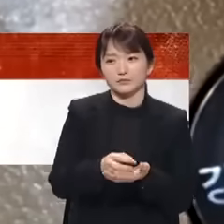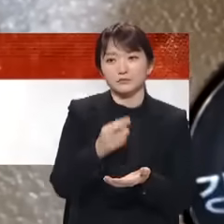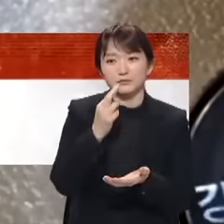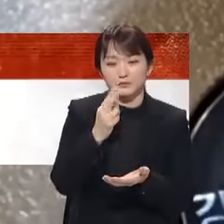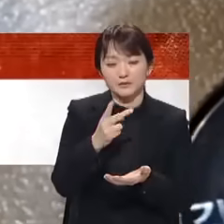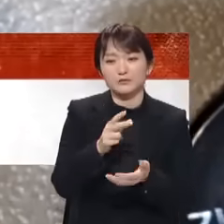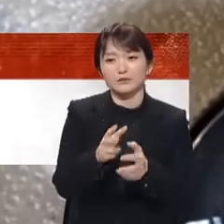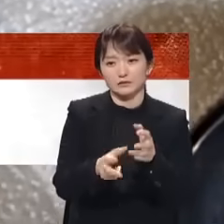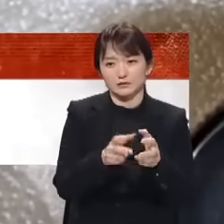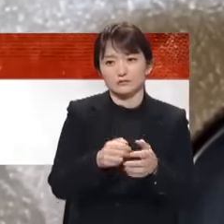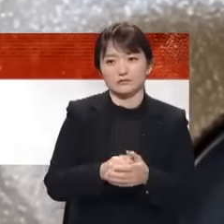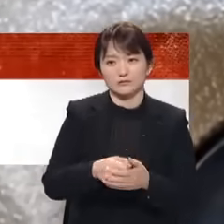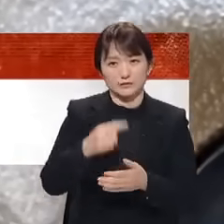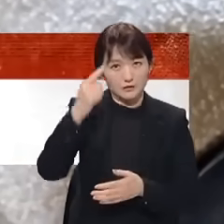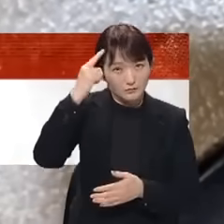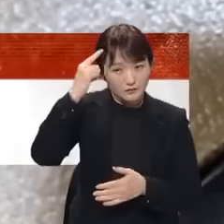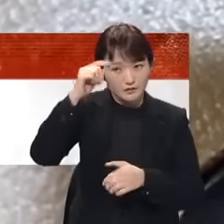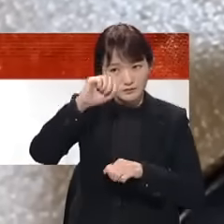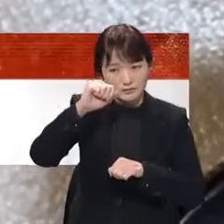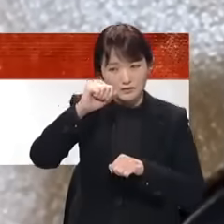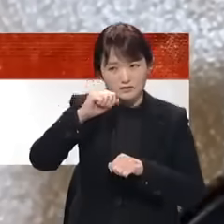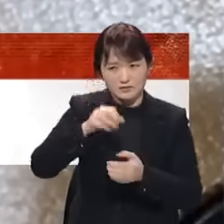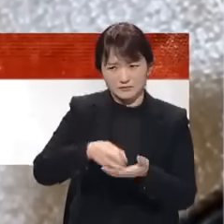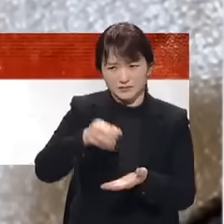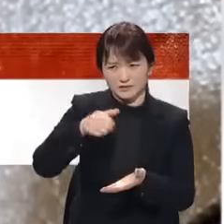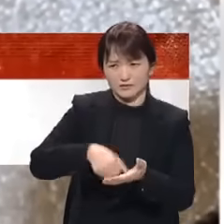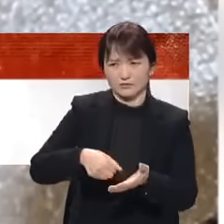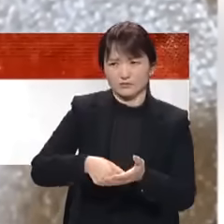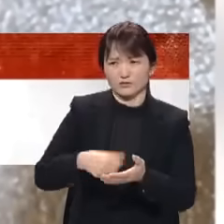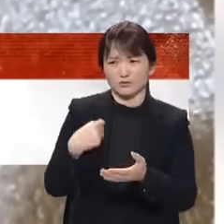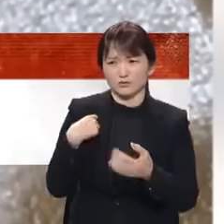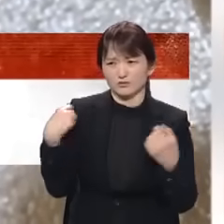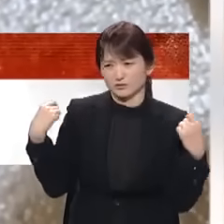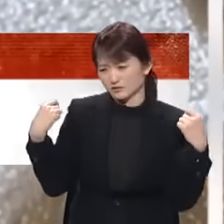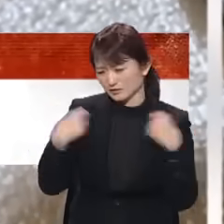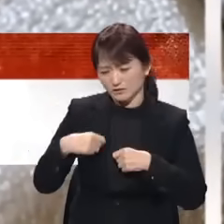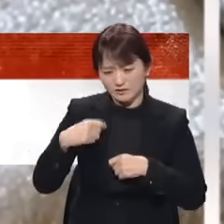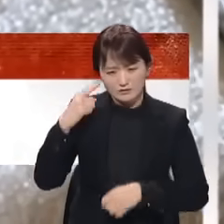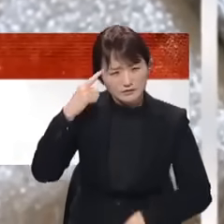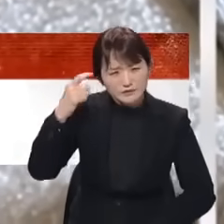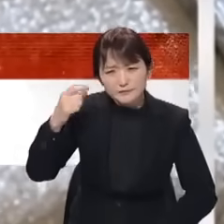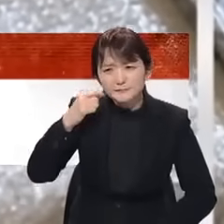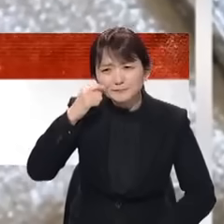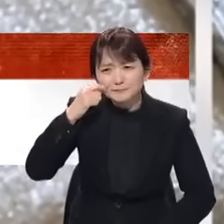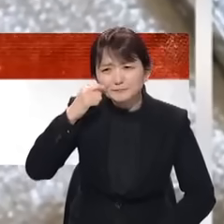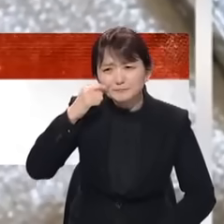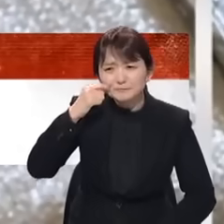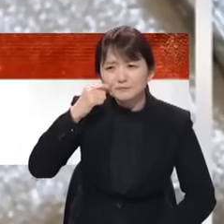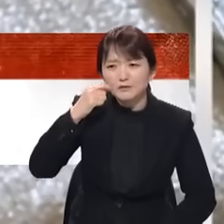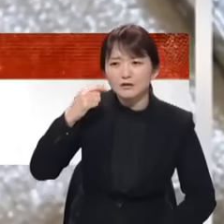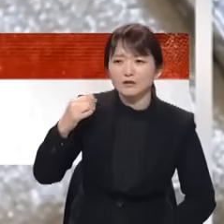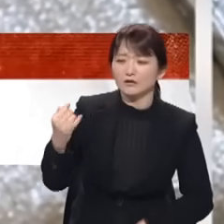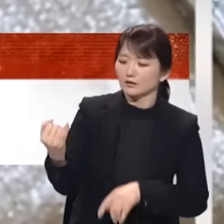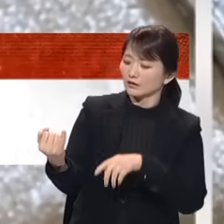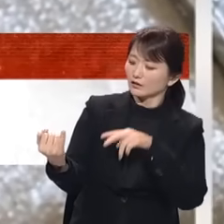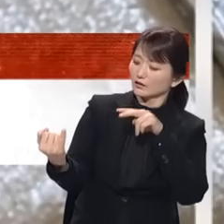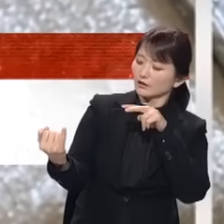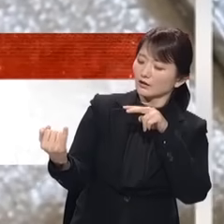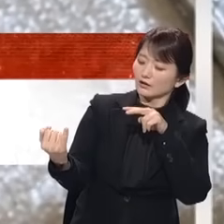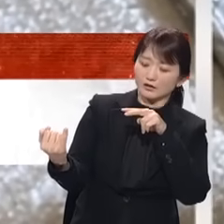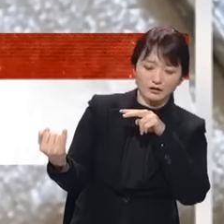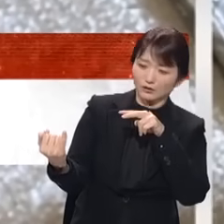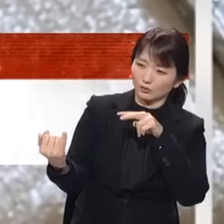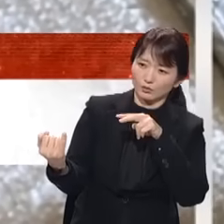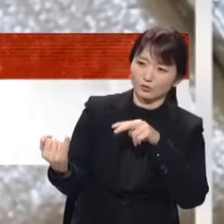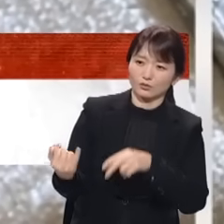머리끝에서 발끝까지 명품을 휘감고 갔어요. 정말 상상할 수 없는 명품들을. 너무 대단해서 저희는 지금 혀를